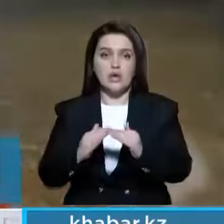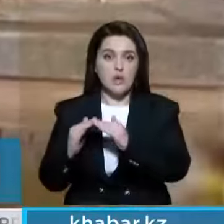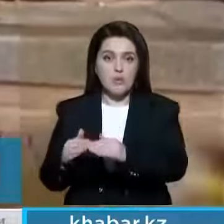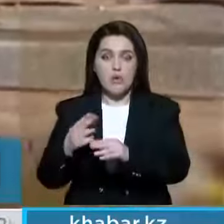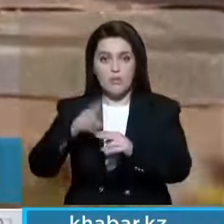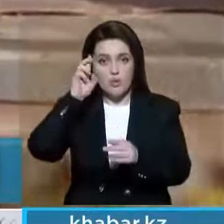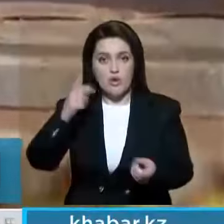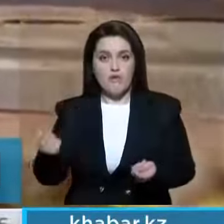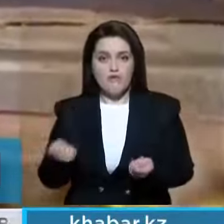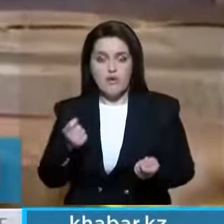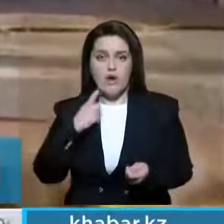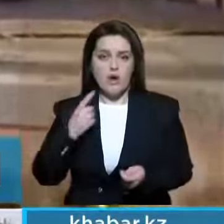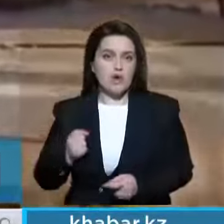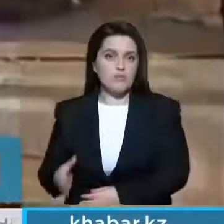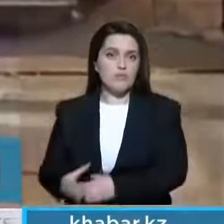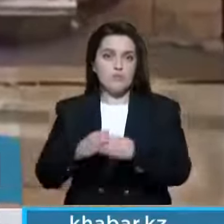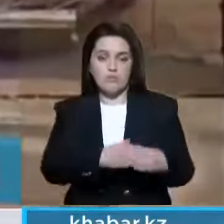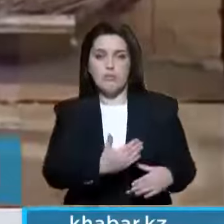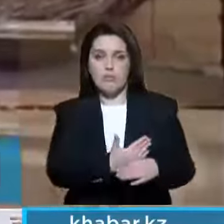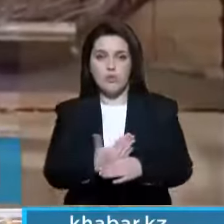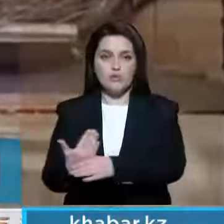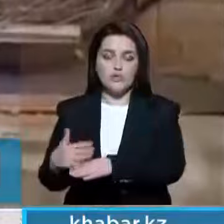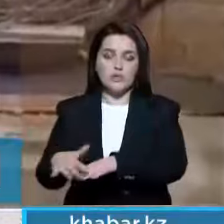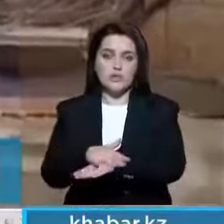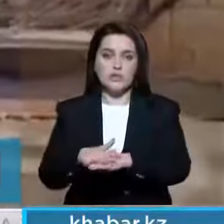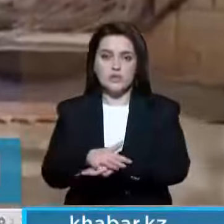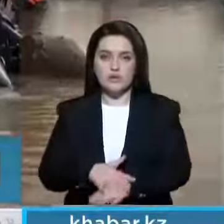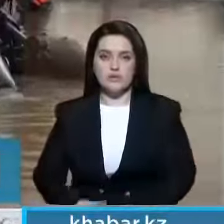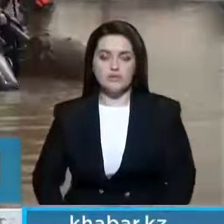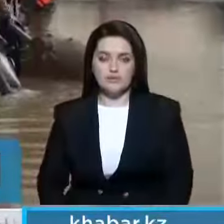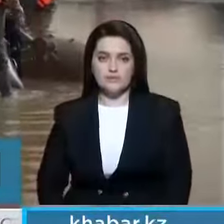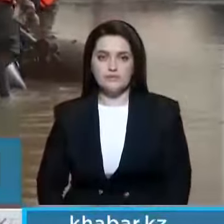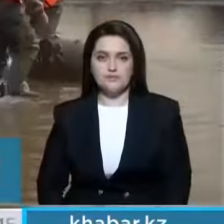Власти привлекли армию для оказания помощи населению.